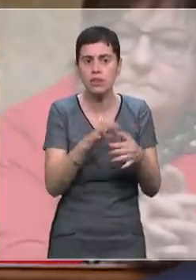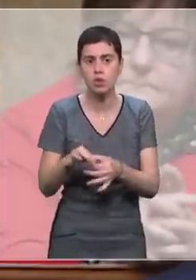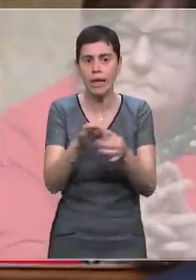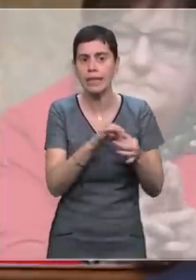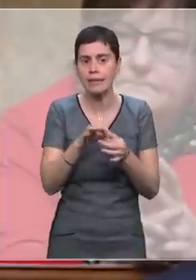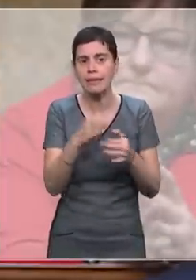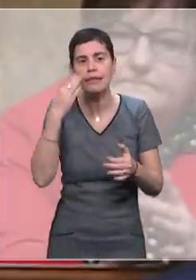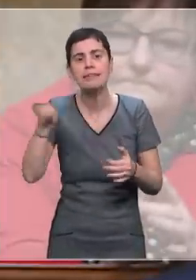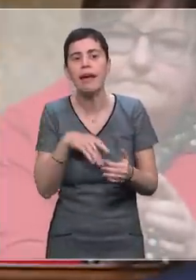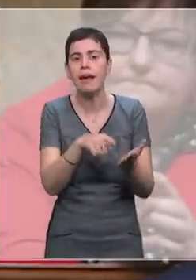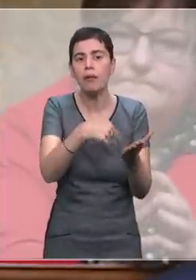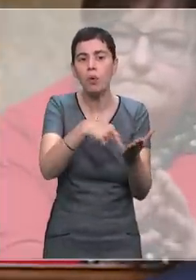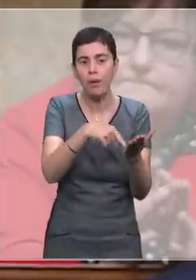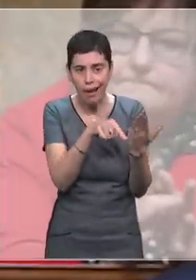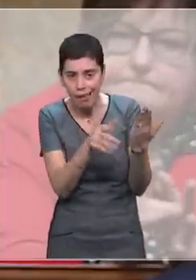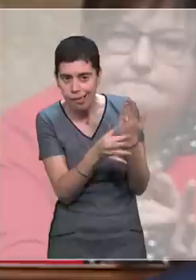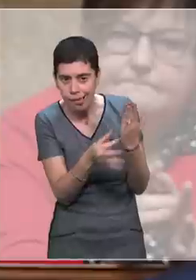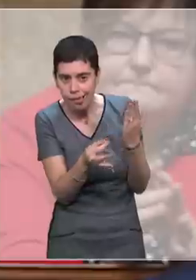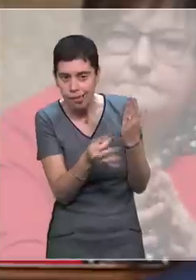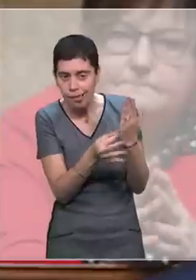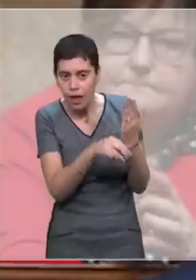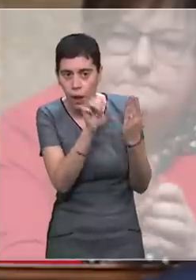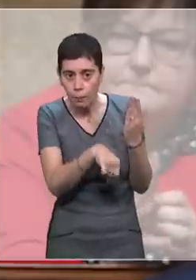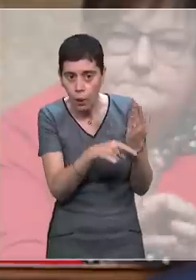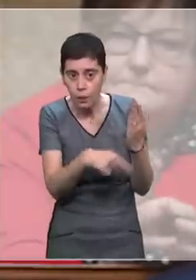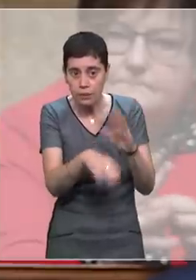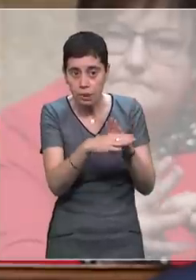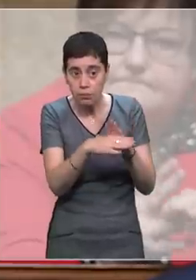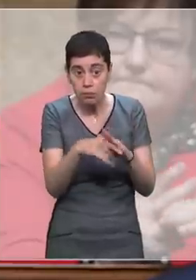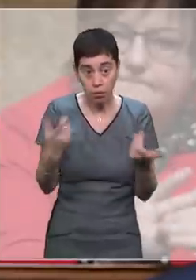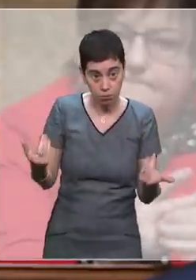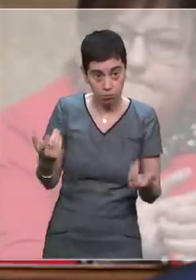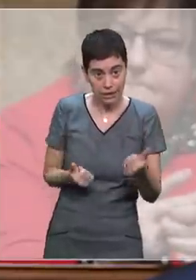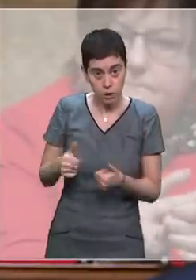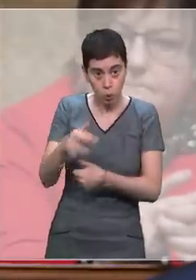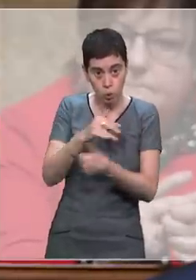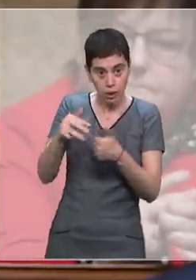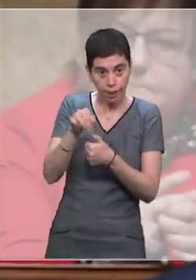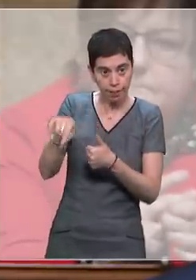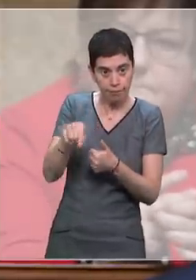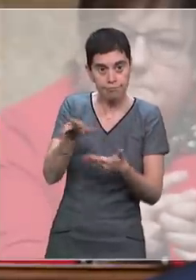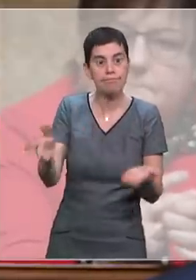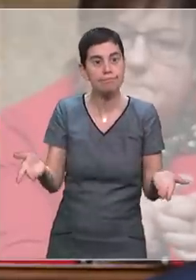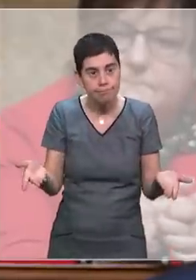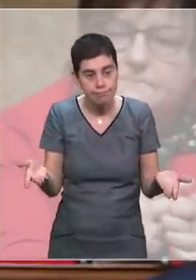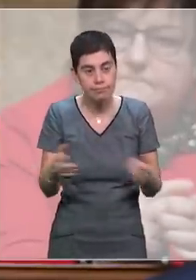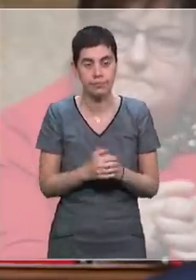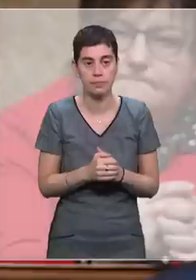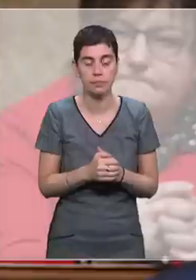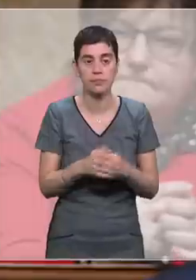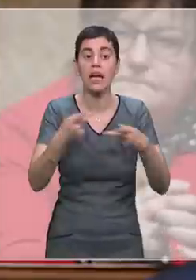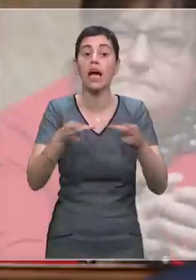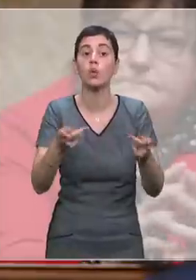à la source pour lutter contre le non-recours aux prestations sociales connaîtra-t-il le même sort ? Vous annoncez des